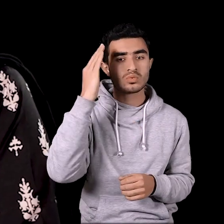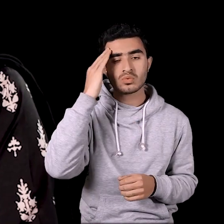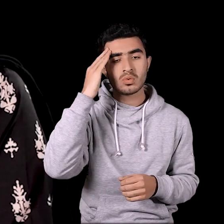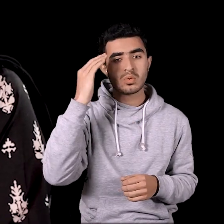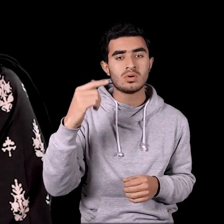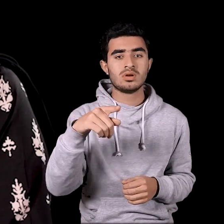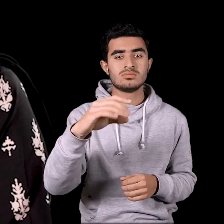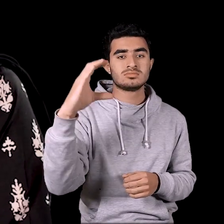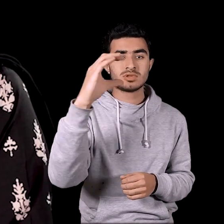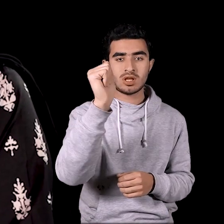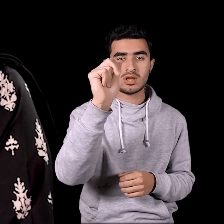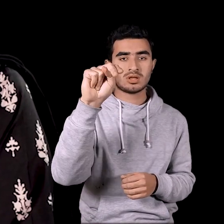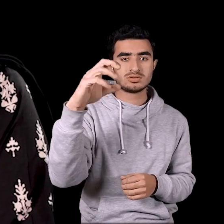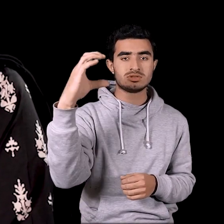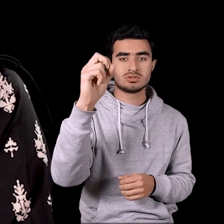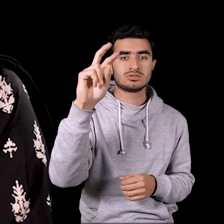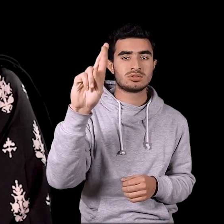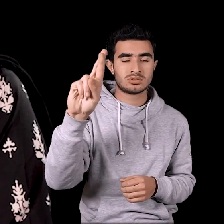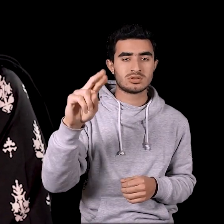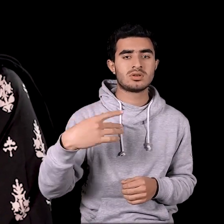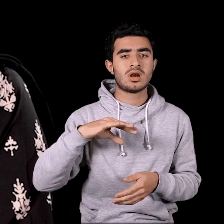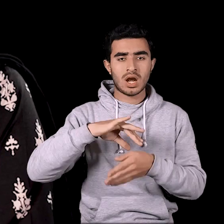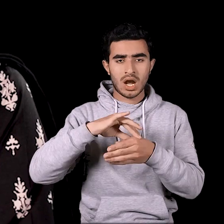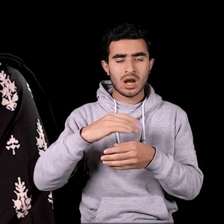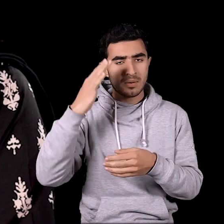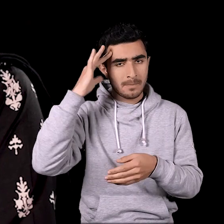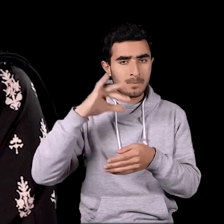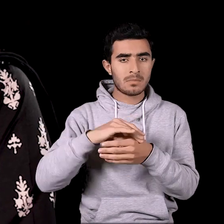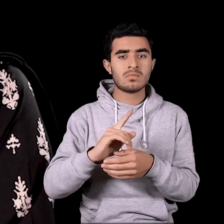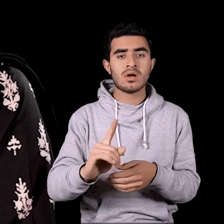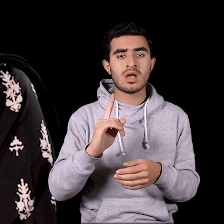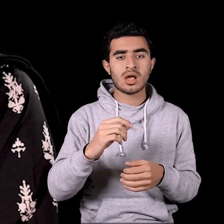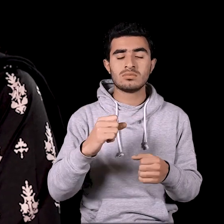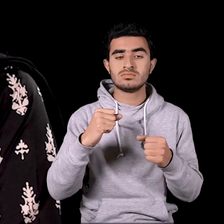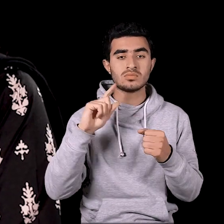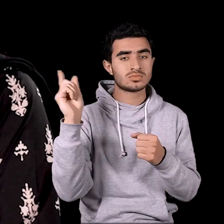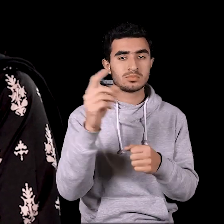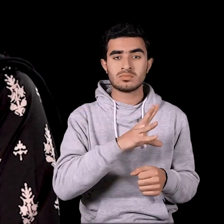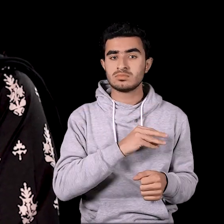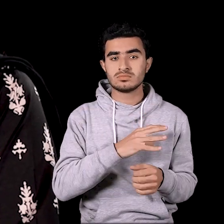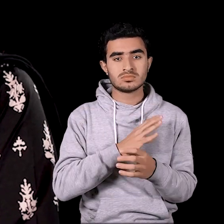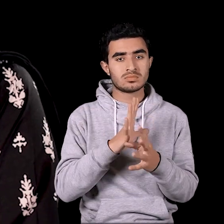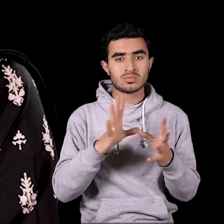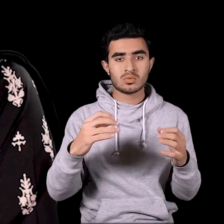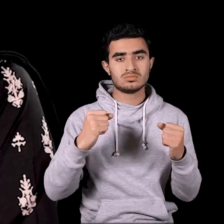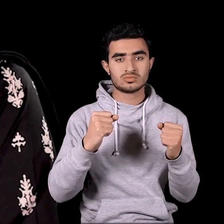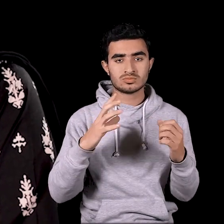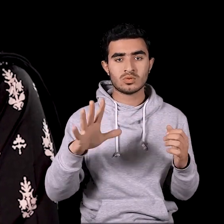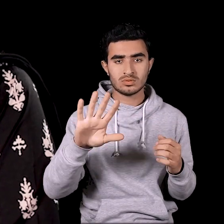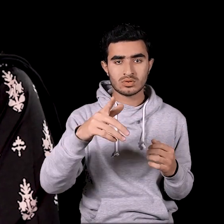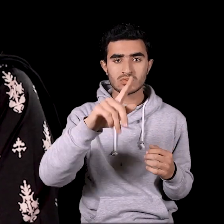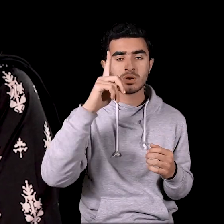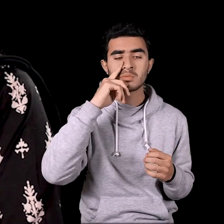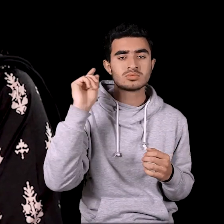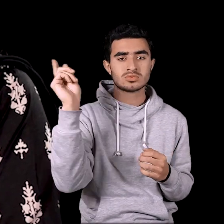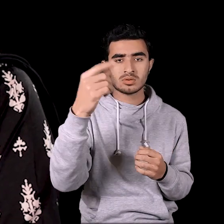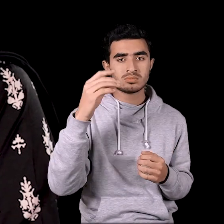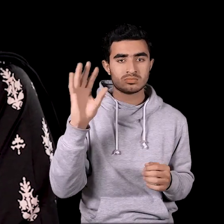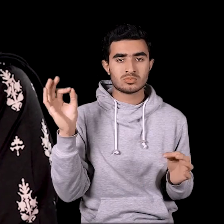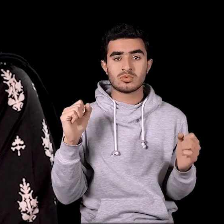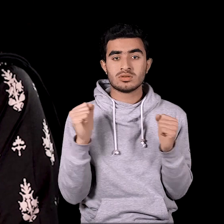है कि कैंसर इज़ अ वेरी स्कैरी डिज़ीज़ और जब किसी को होती है तो नाम से ही इंसान इतना घबरा जाता है. लेकिन अल्हम्दुलिल्लाह